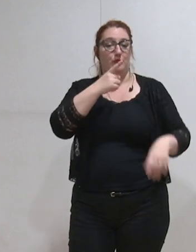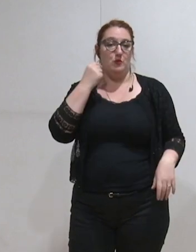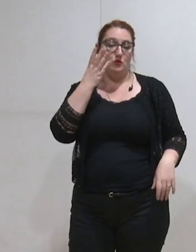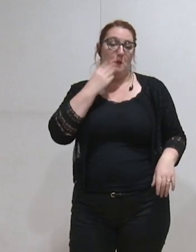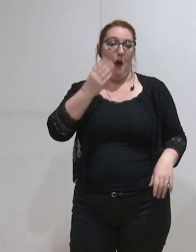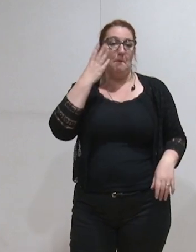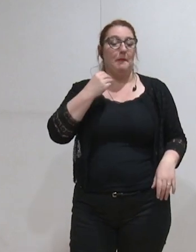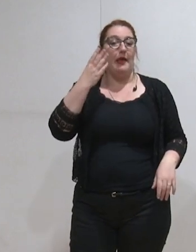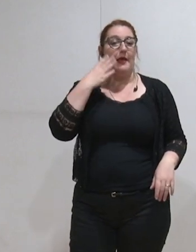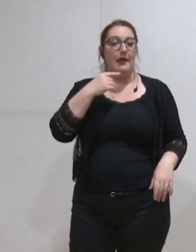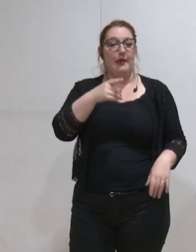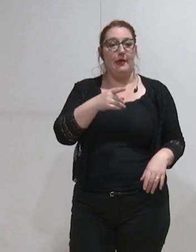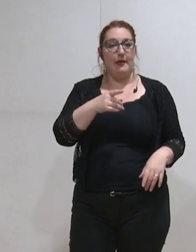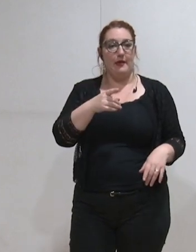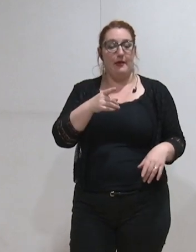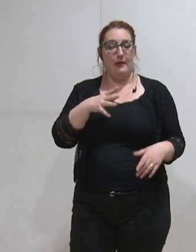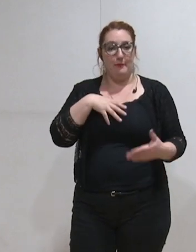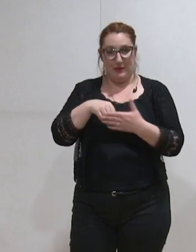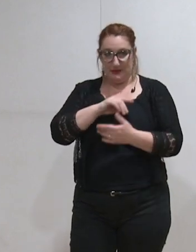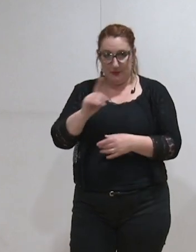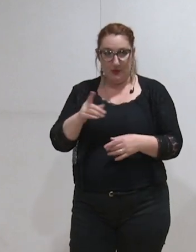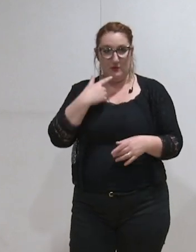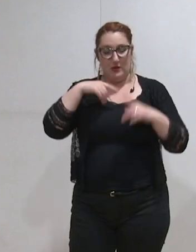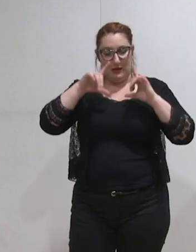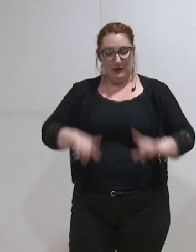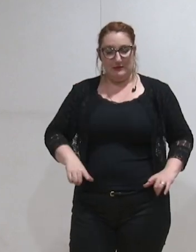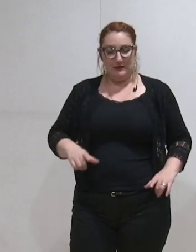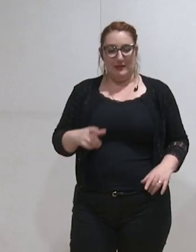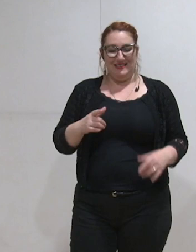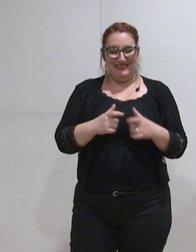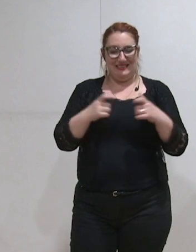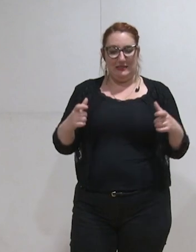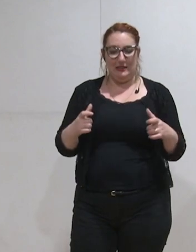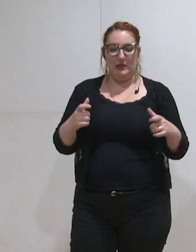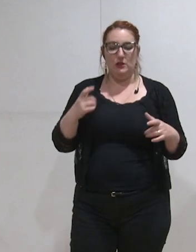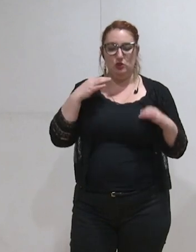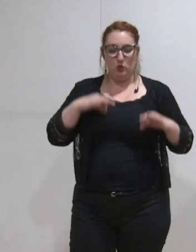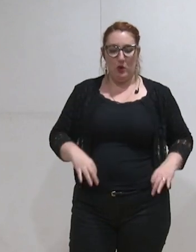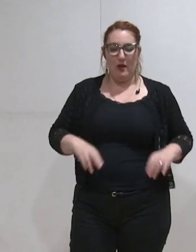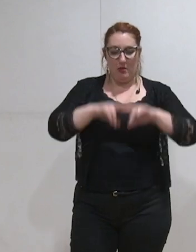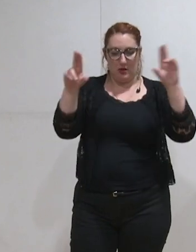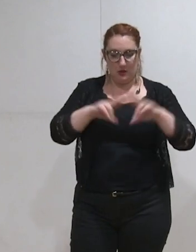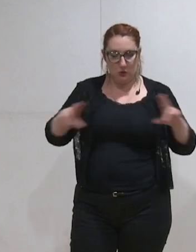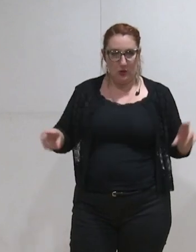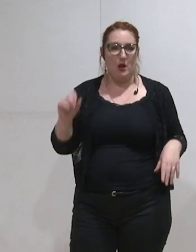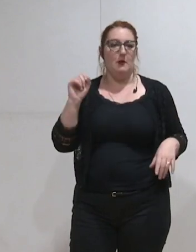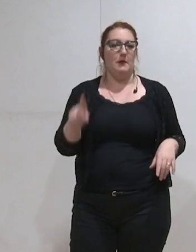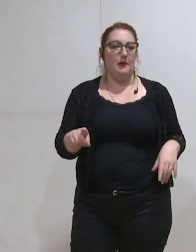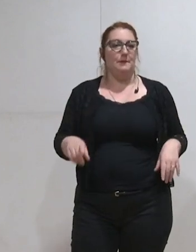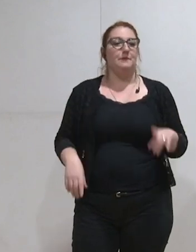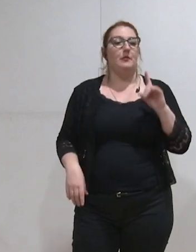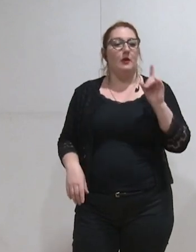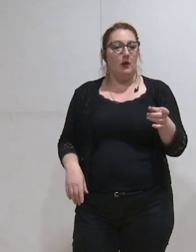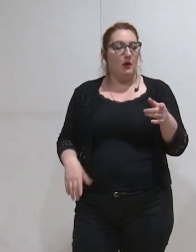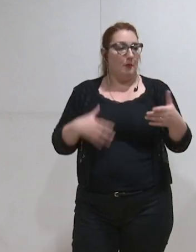barbier et donc c'est le lycée la cité scolaire internationale euh ne